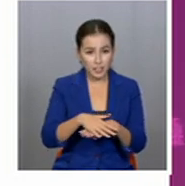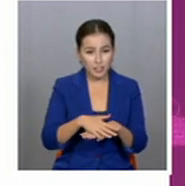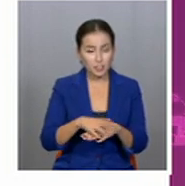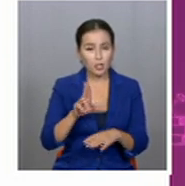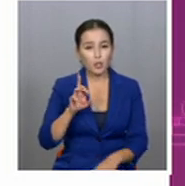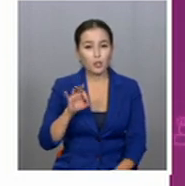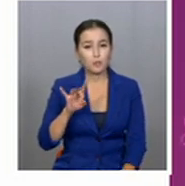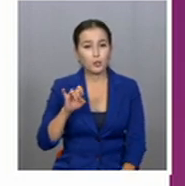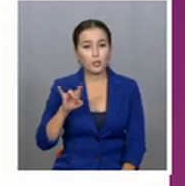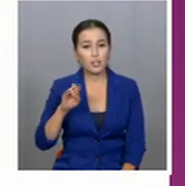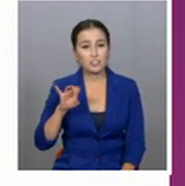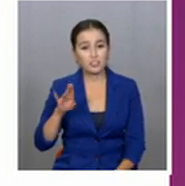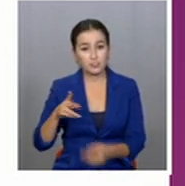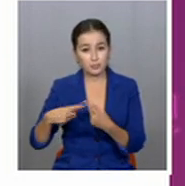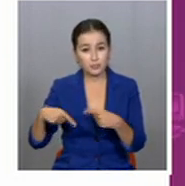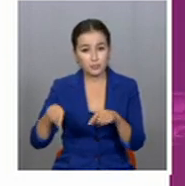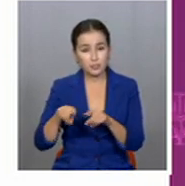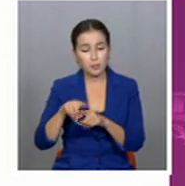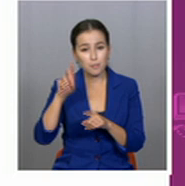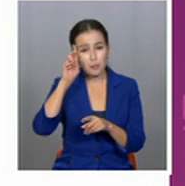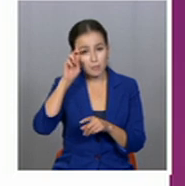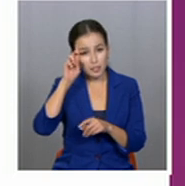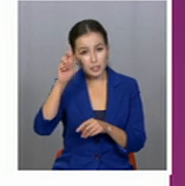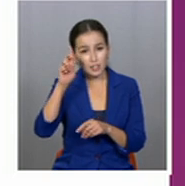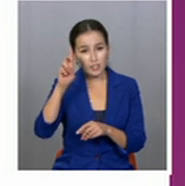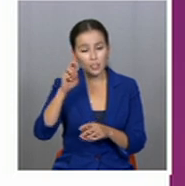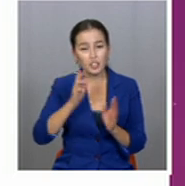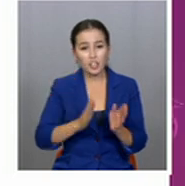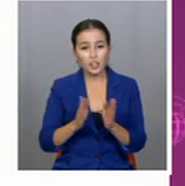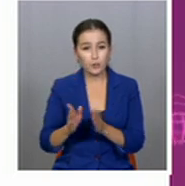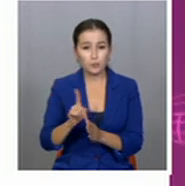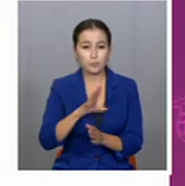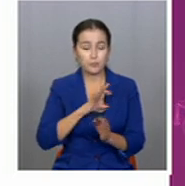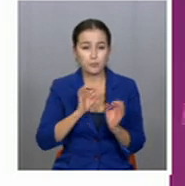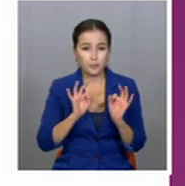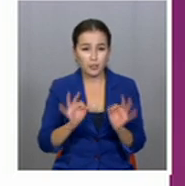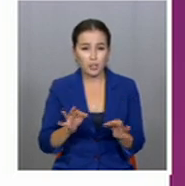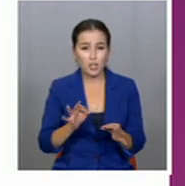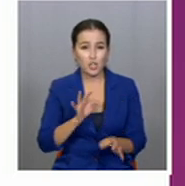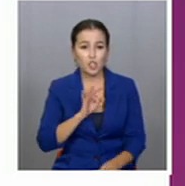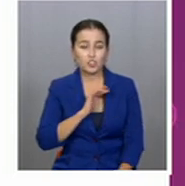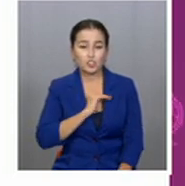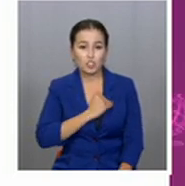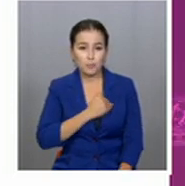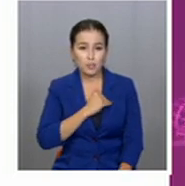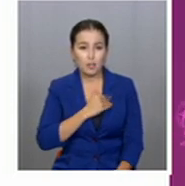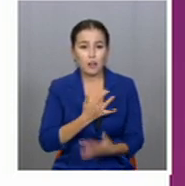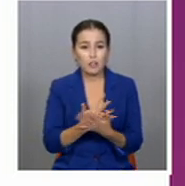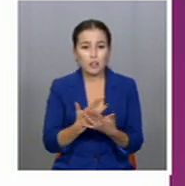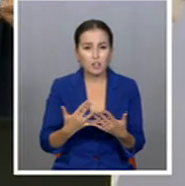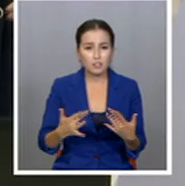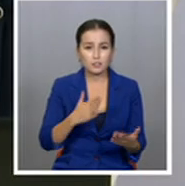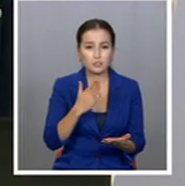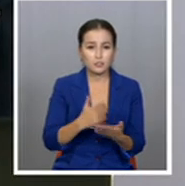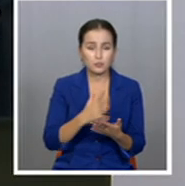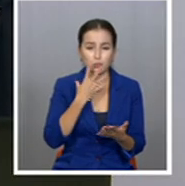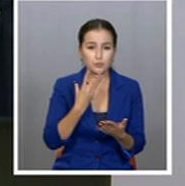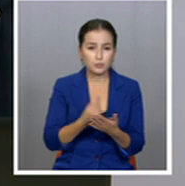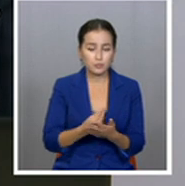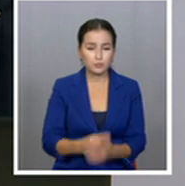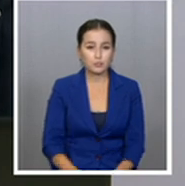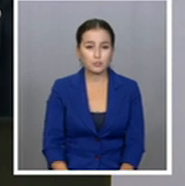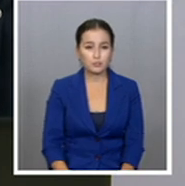және мемлекеттік реттеуді үйлестіреді, жеке меншіктің алуан түрлігіне сүйенеді.